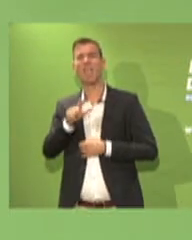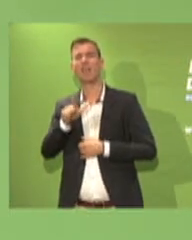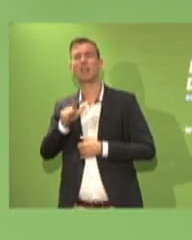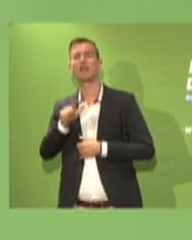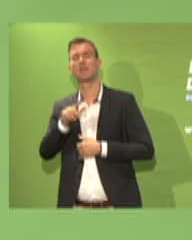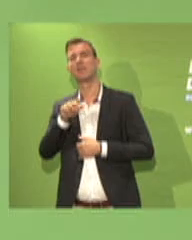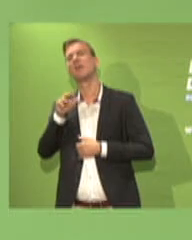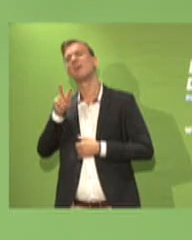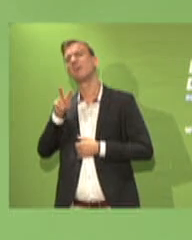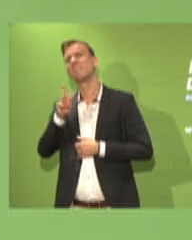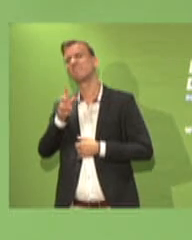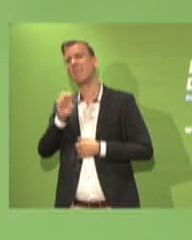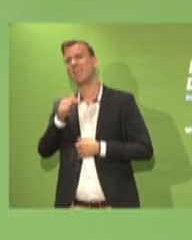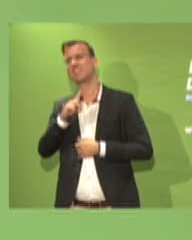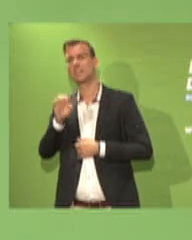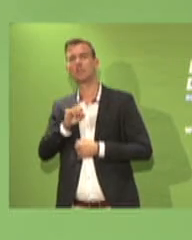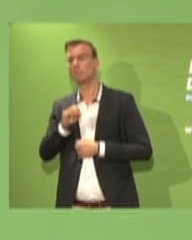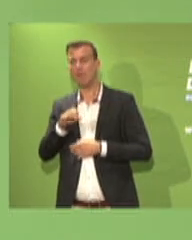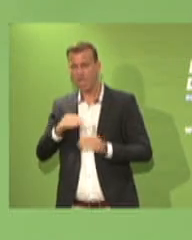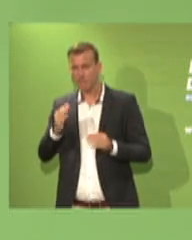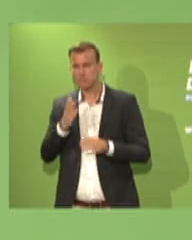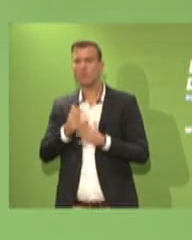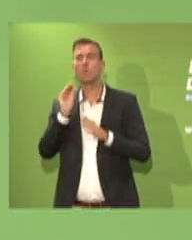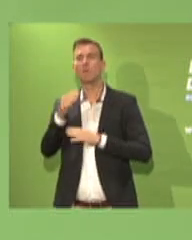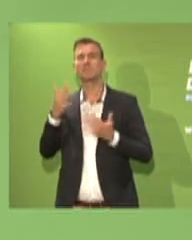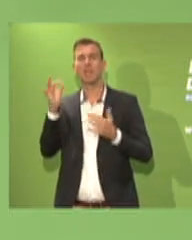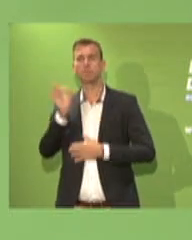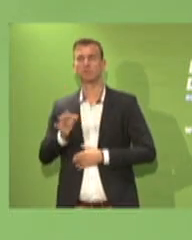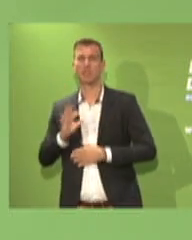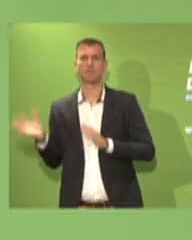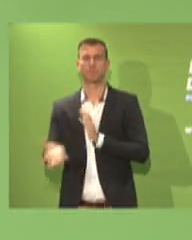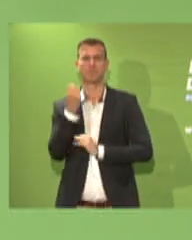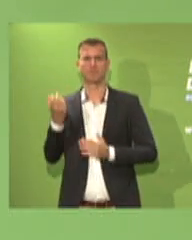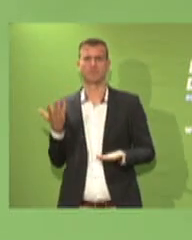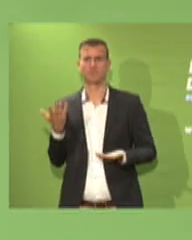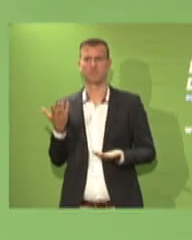Weeze, aus dem Stand heraus über 10% geholt haben und auch in Flächenkreisen.